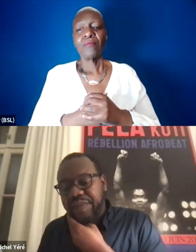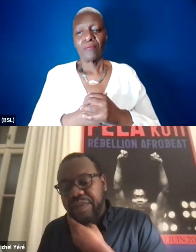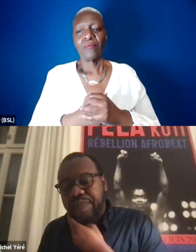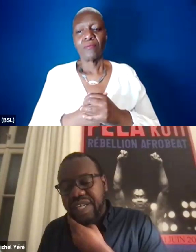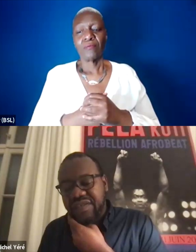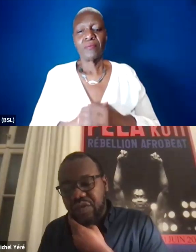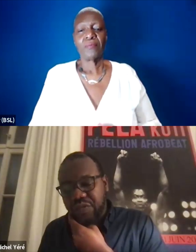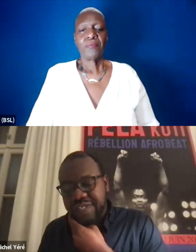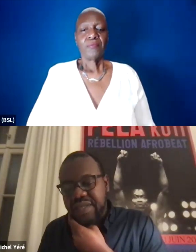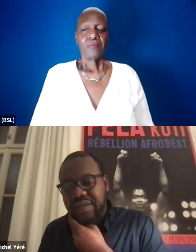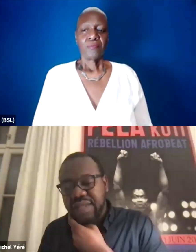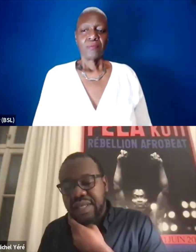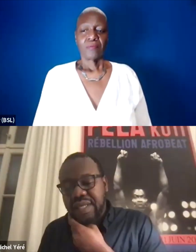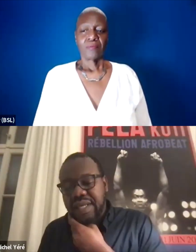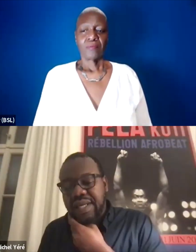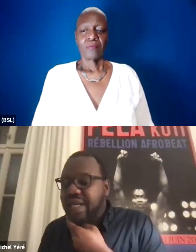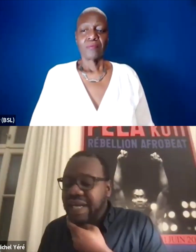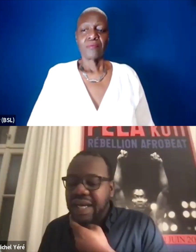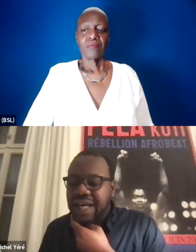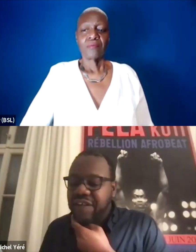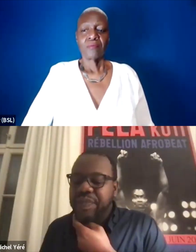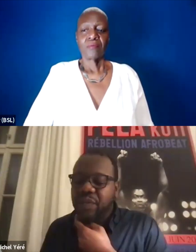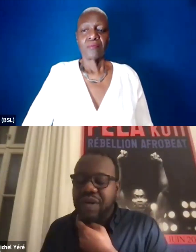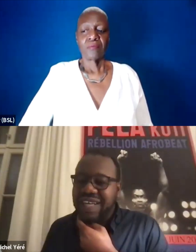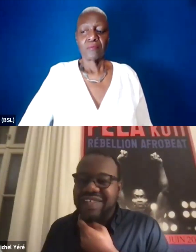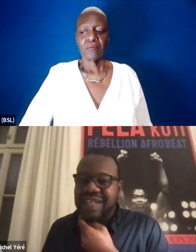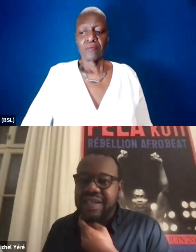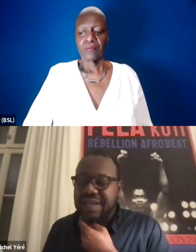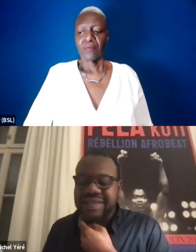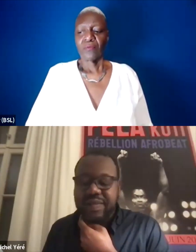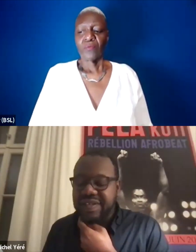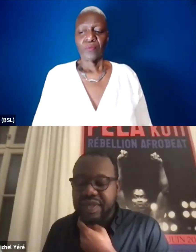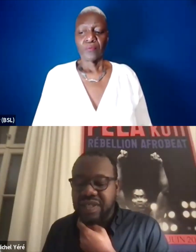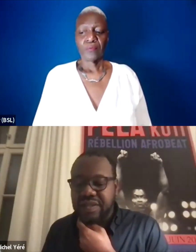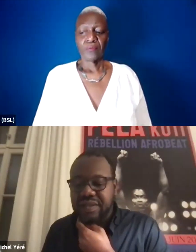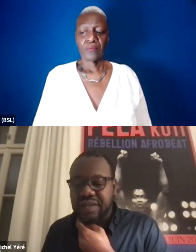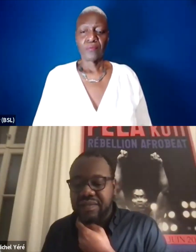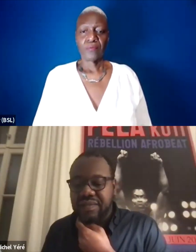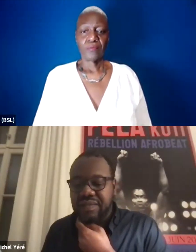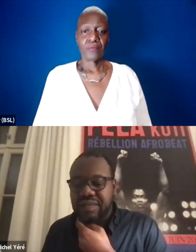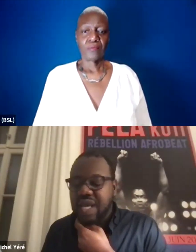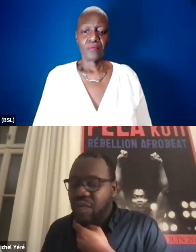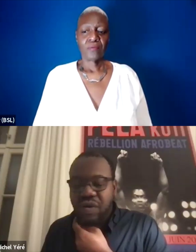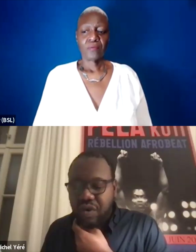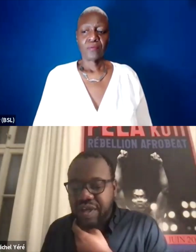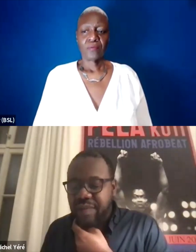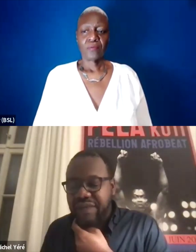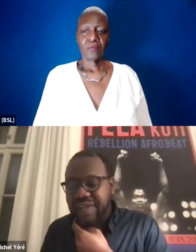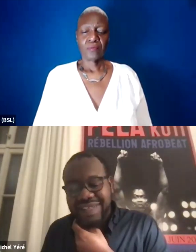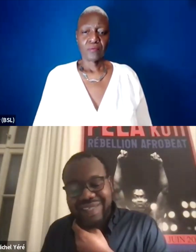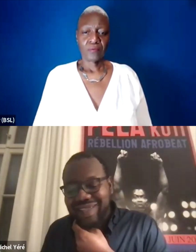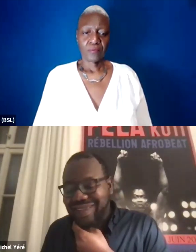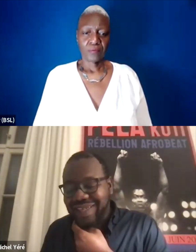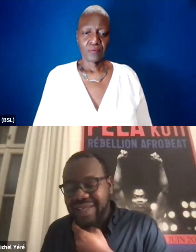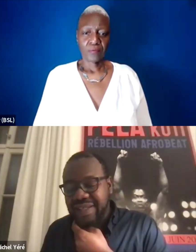Lave a pris place de sang. Les gars avaient pris mon cachat en s'amusement. Mon goquet